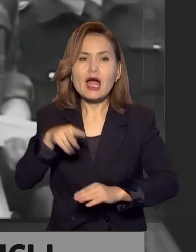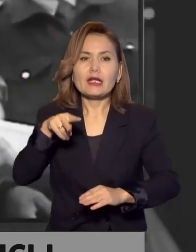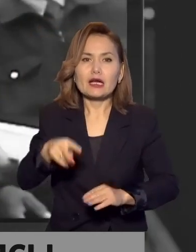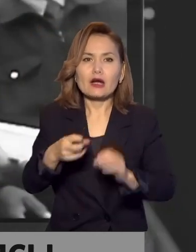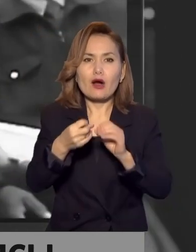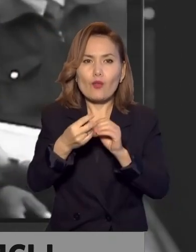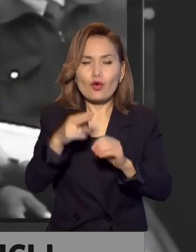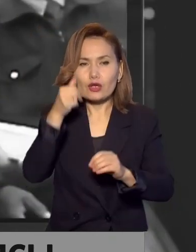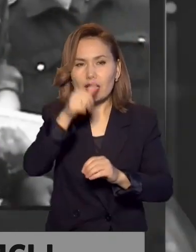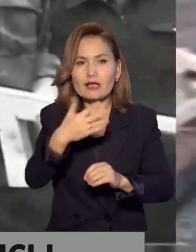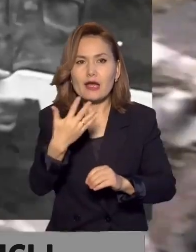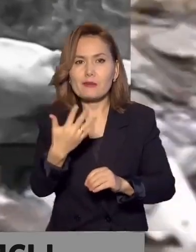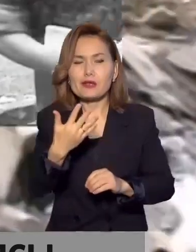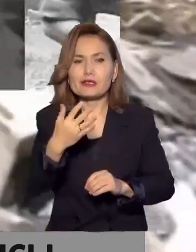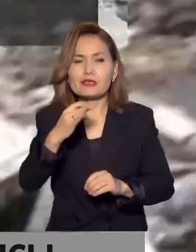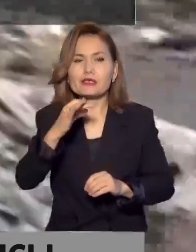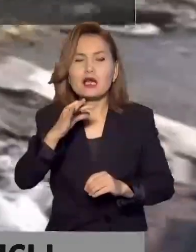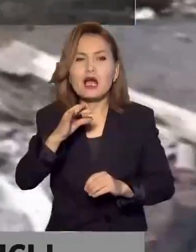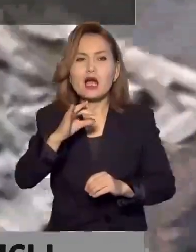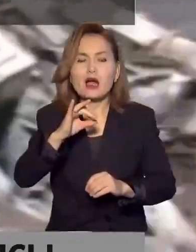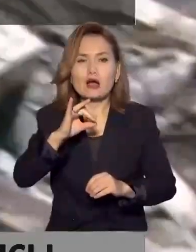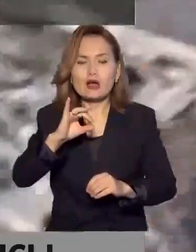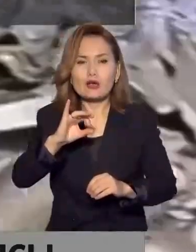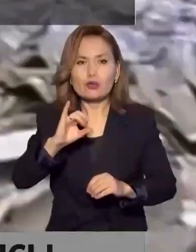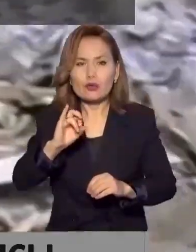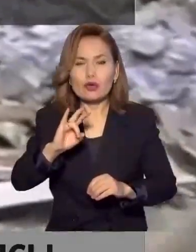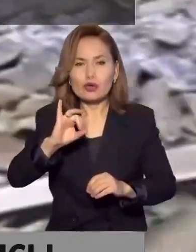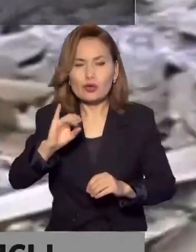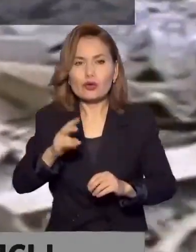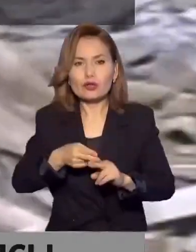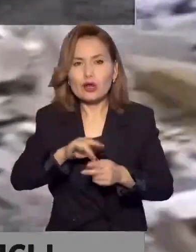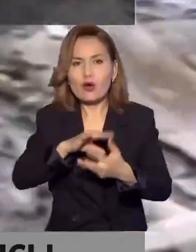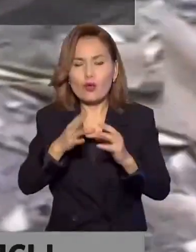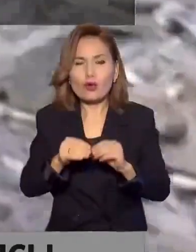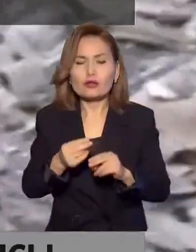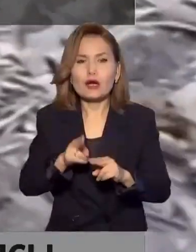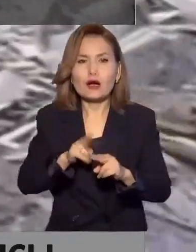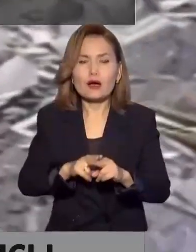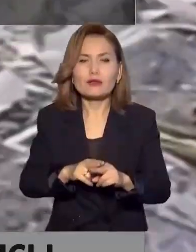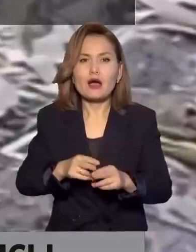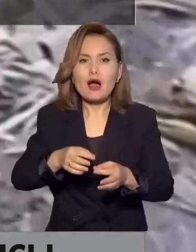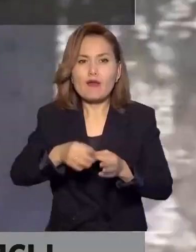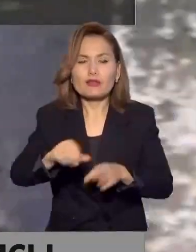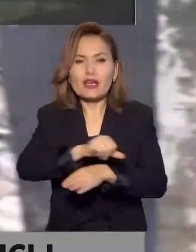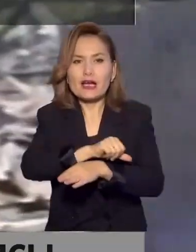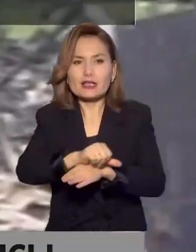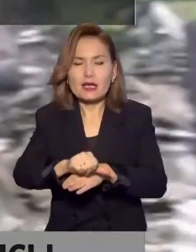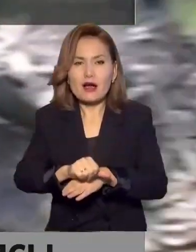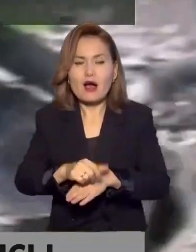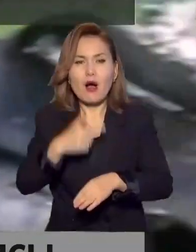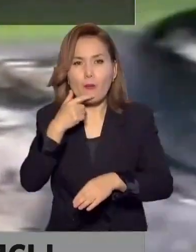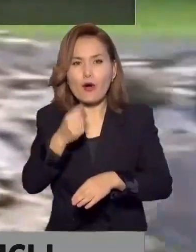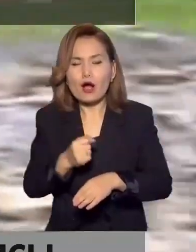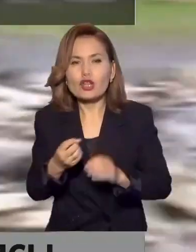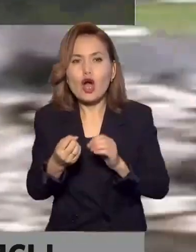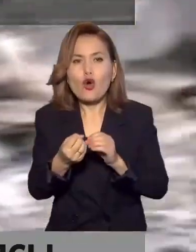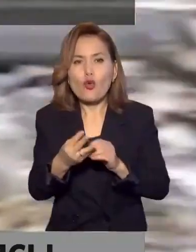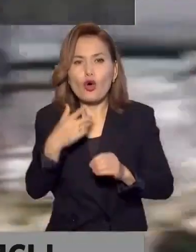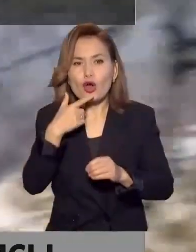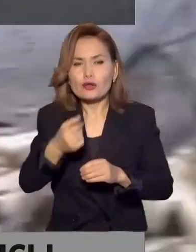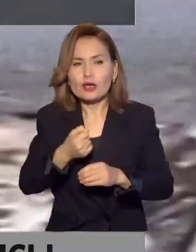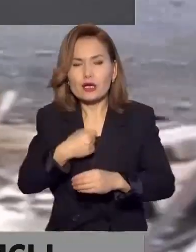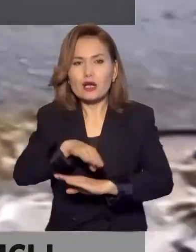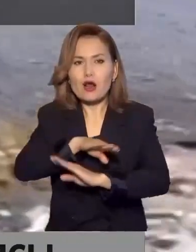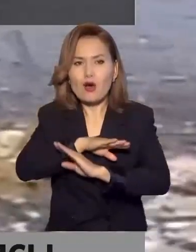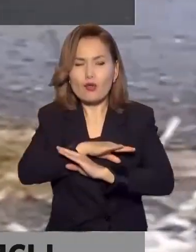жыл 5 маусым Арқан-Кергендегі қанды оқиға. 28 мамырда Арқан-Керген шекара қызметінде 14 шекарашы мен